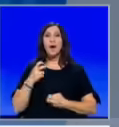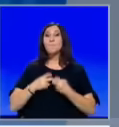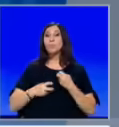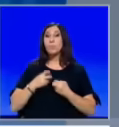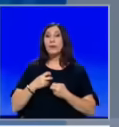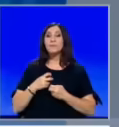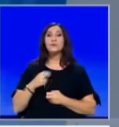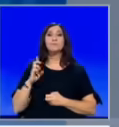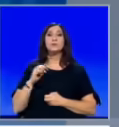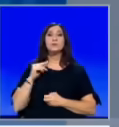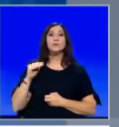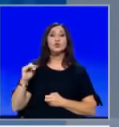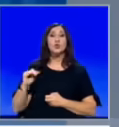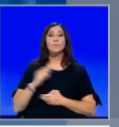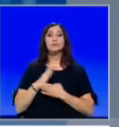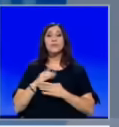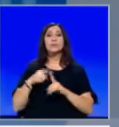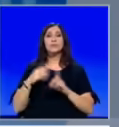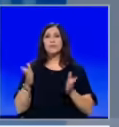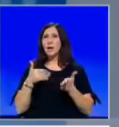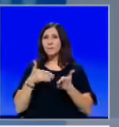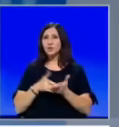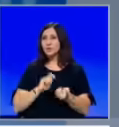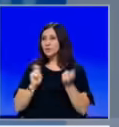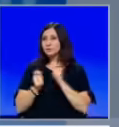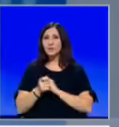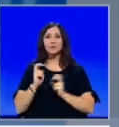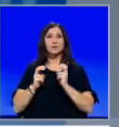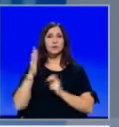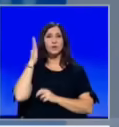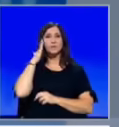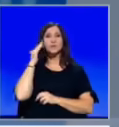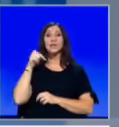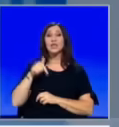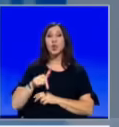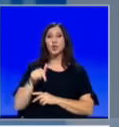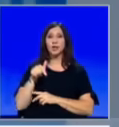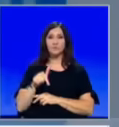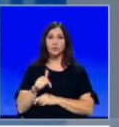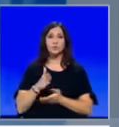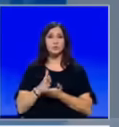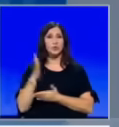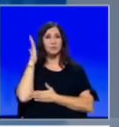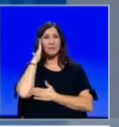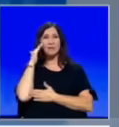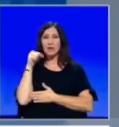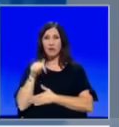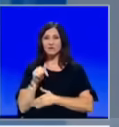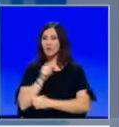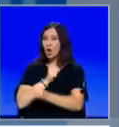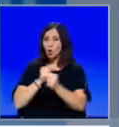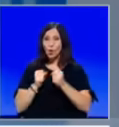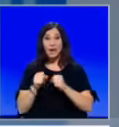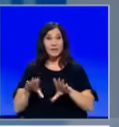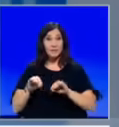Проблемите в БДЖ от последните месеци станаха причина да бъде сменен транспортният министър Георги Гвоздейков. Според премиера Главчев, рокадата